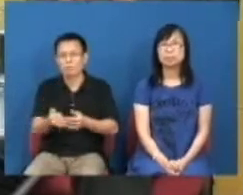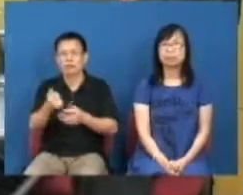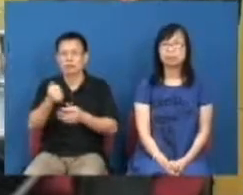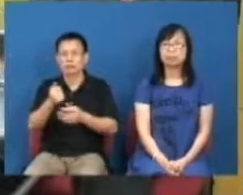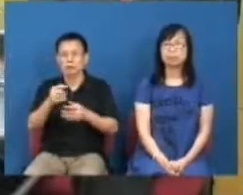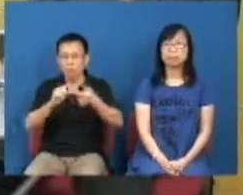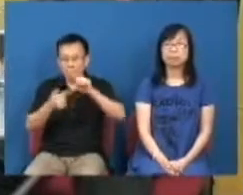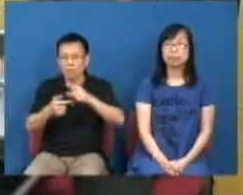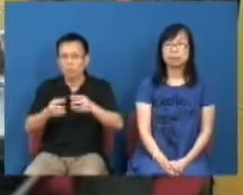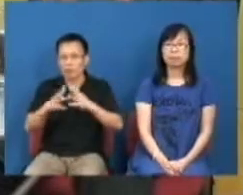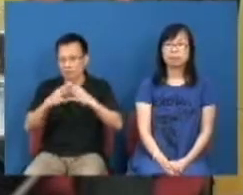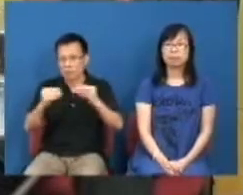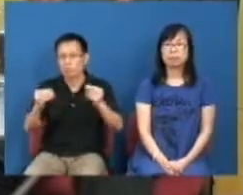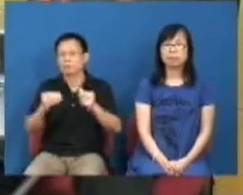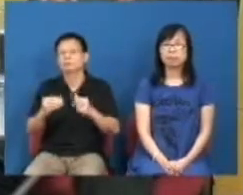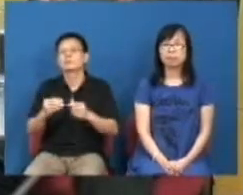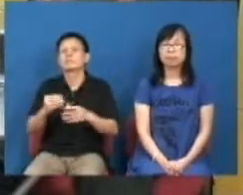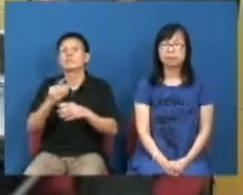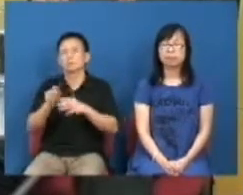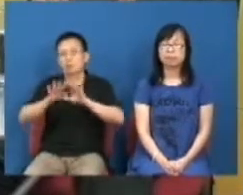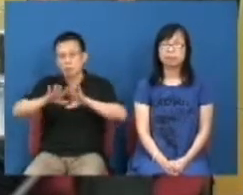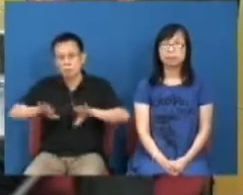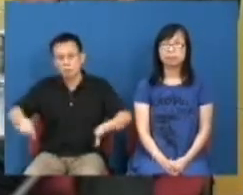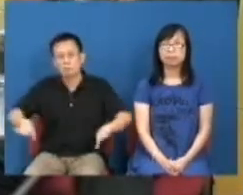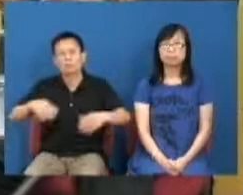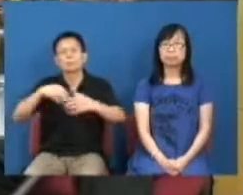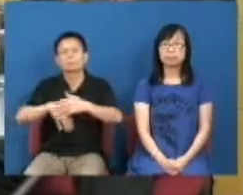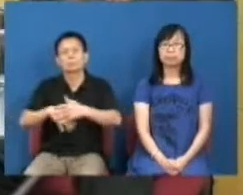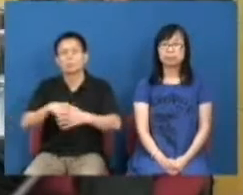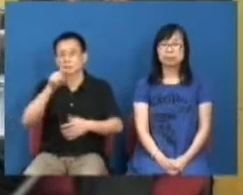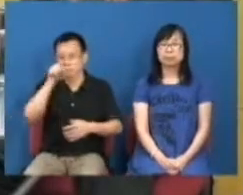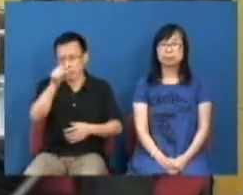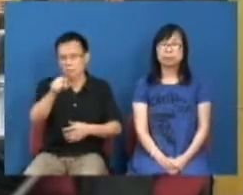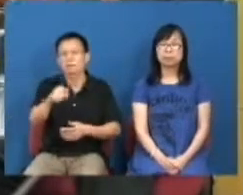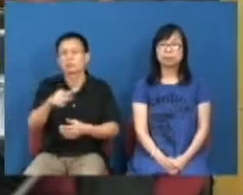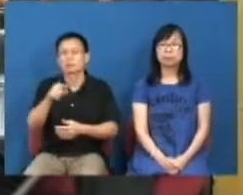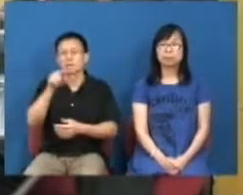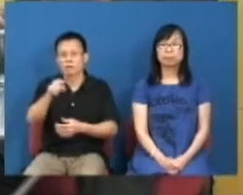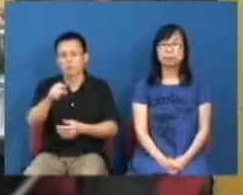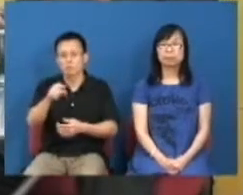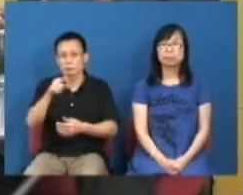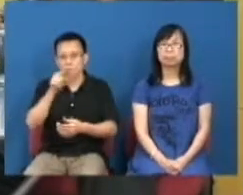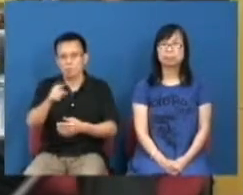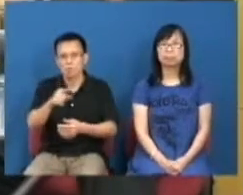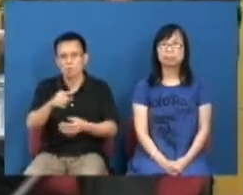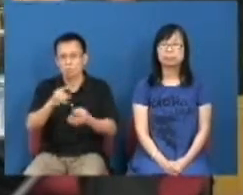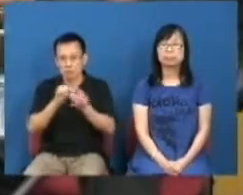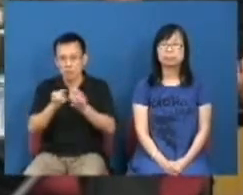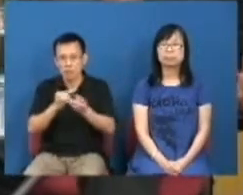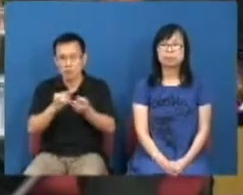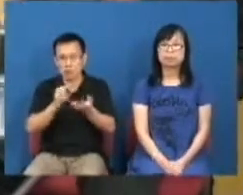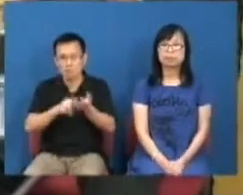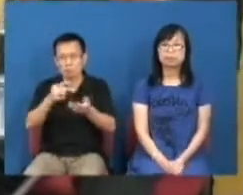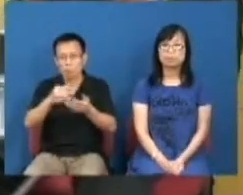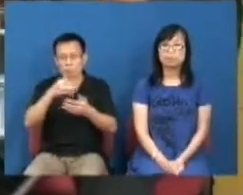漏嘅問題。 係咯。 呢、這個亦都係調解裏頭，只不過你就已經將你嗰個資訊同人哋溝通